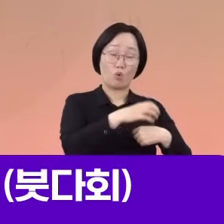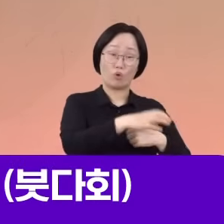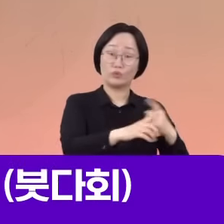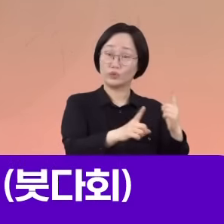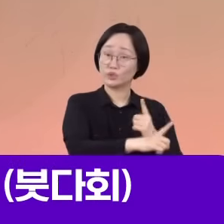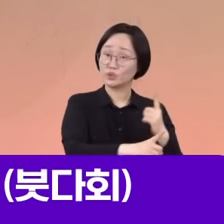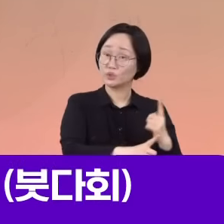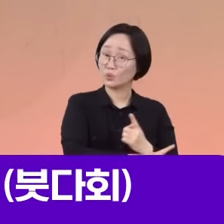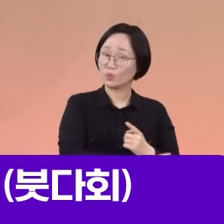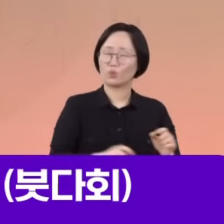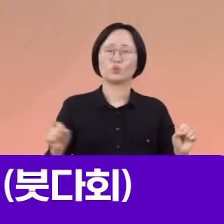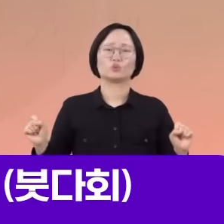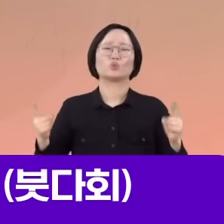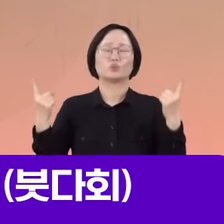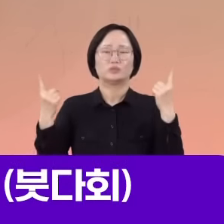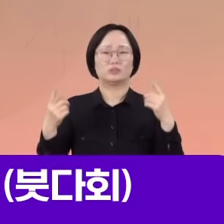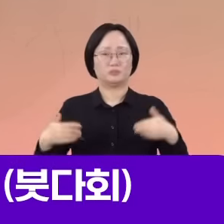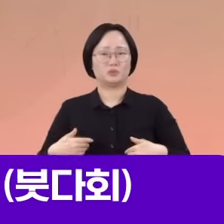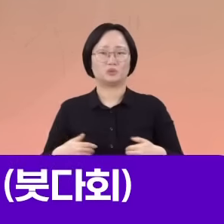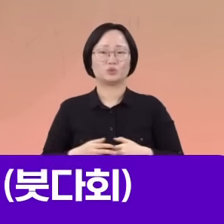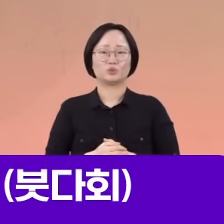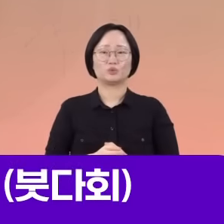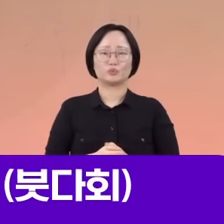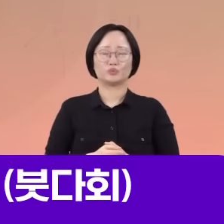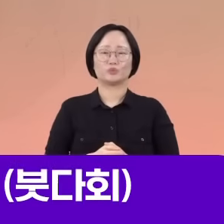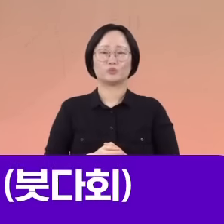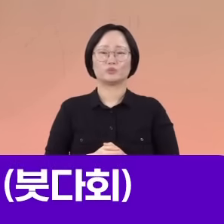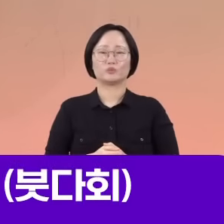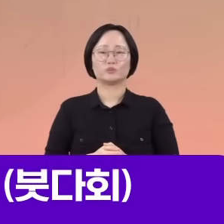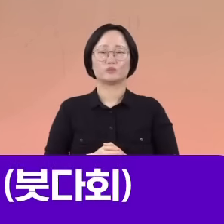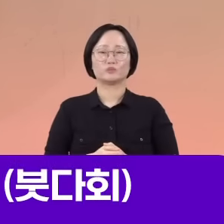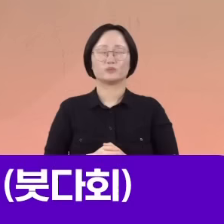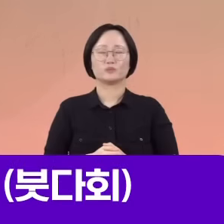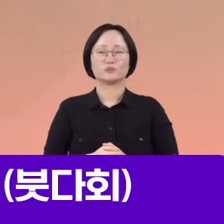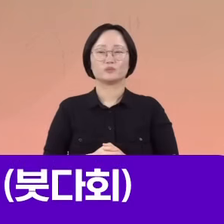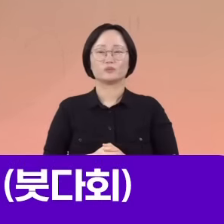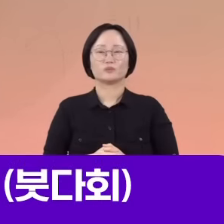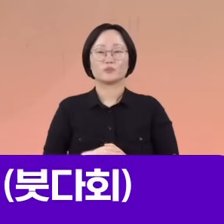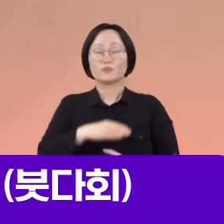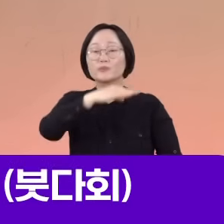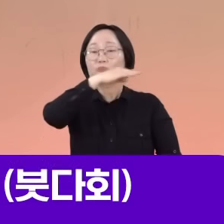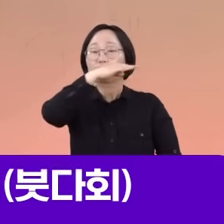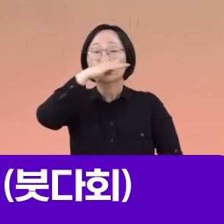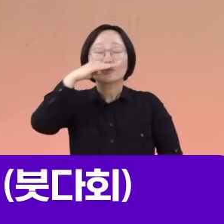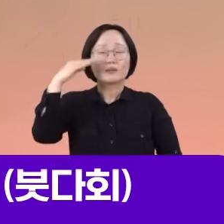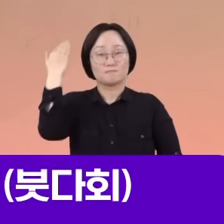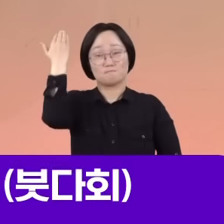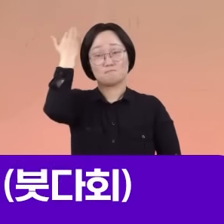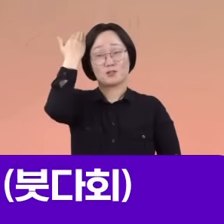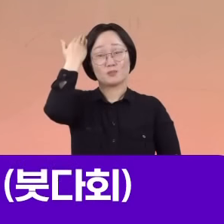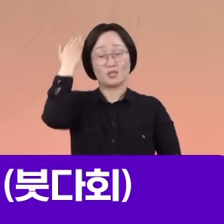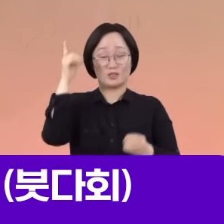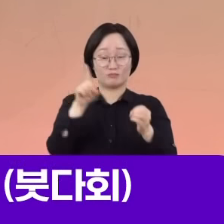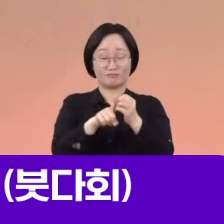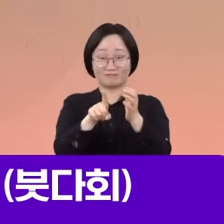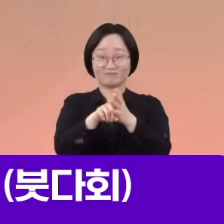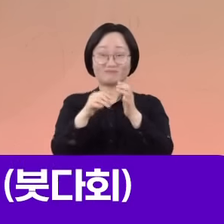가지고 저절로 자연 치유되는 경우도 있지만 우리 올바른 상식을 가진